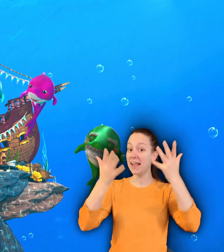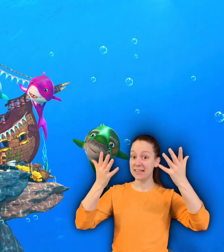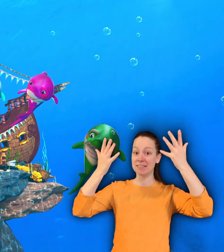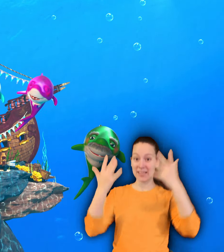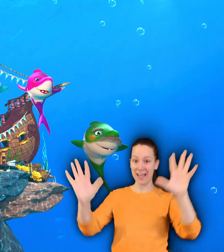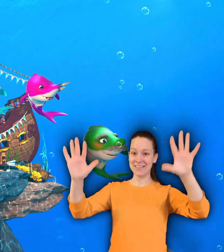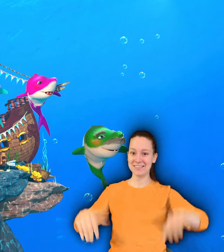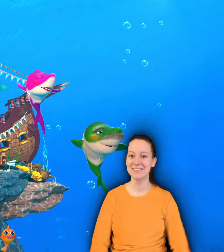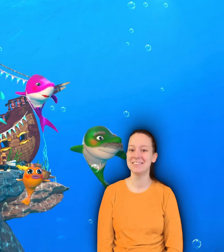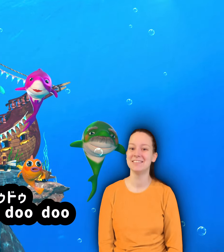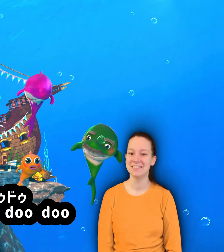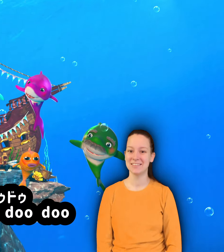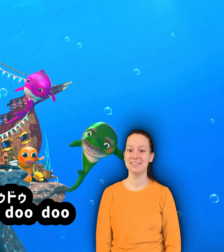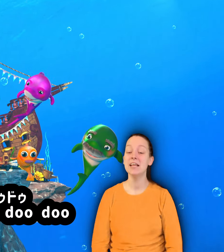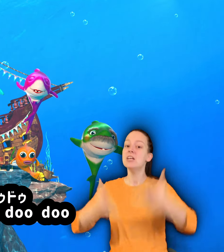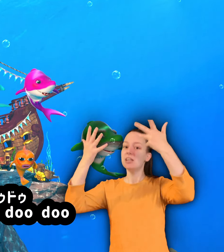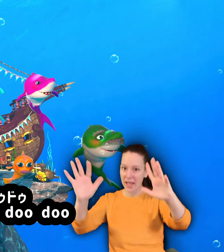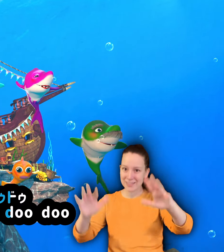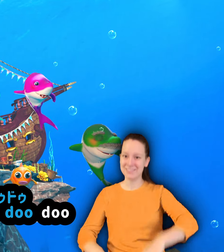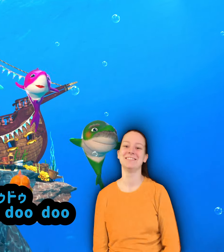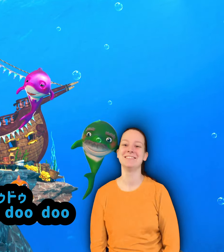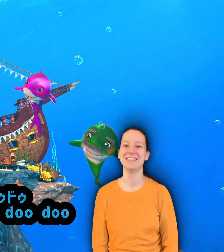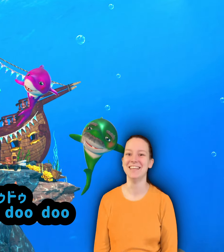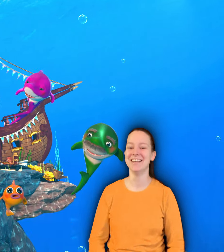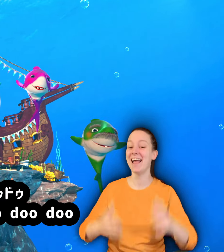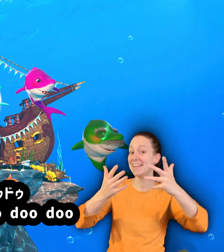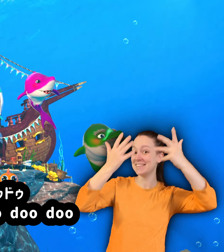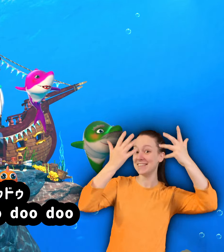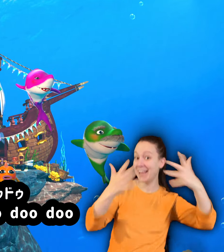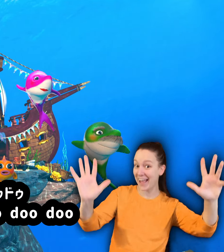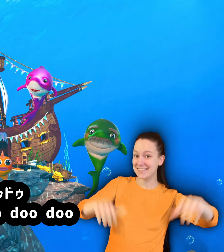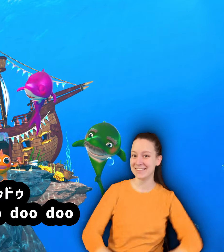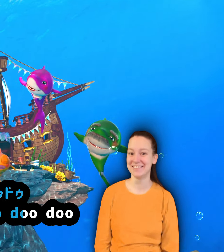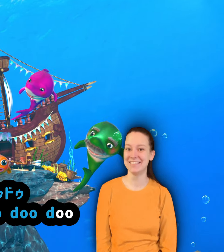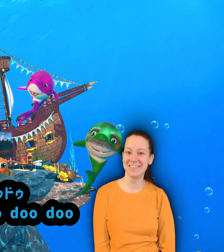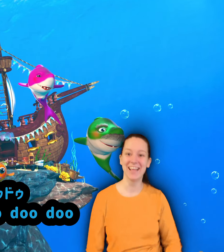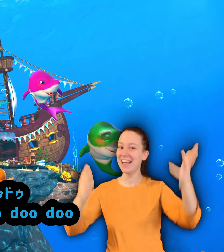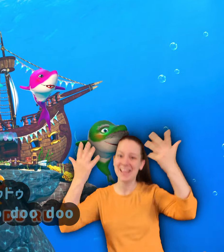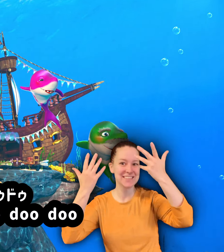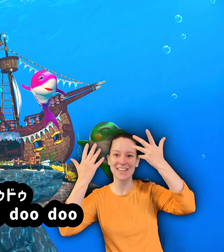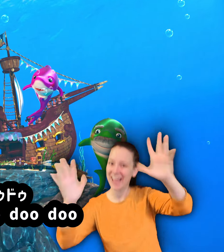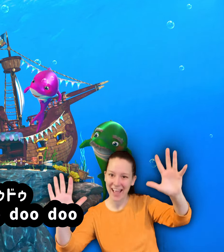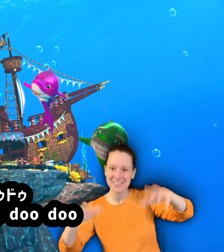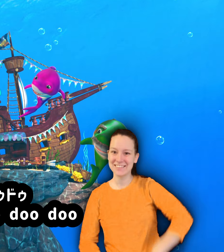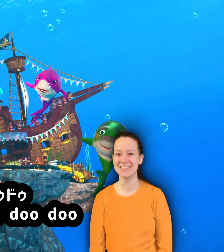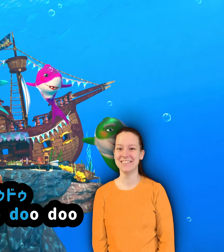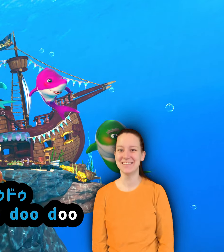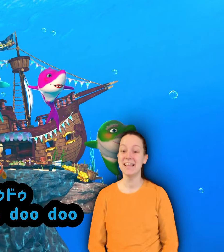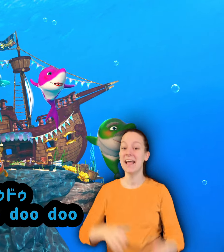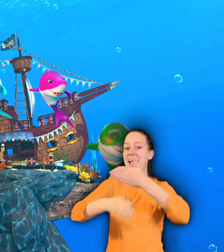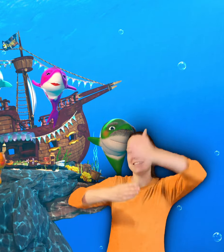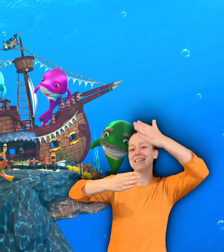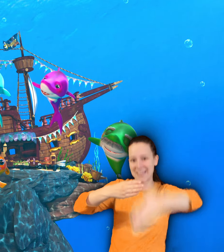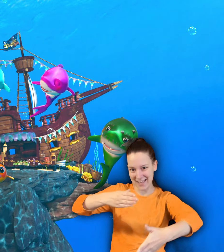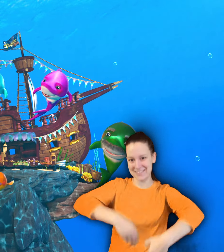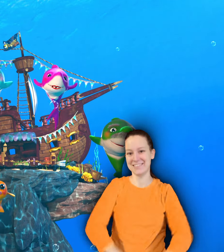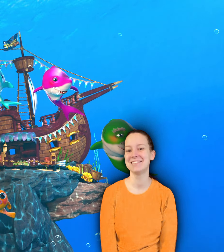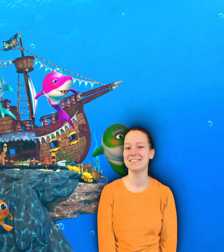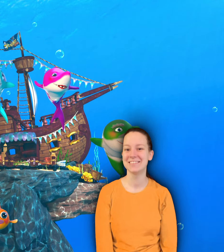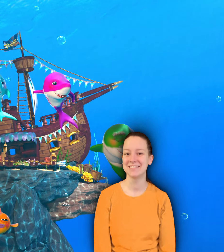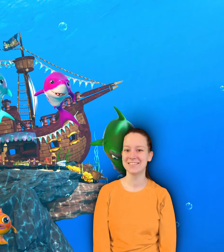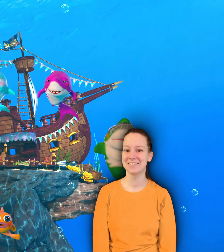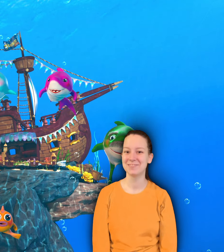驚終わり嬉しい楽しい驚